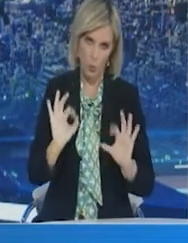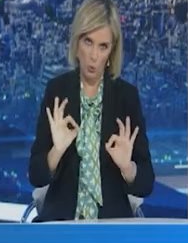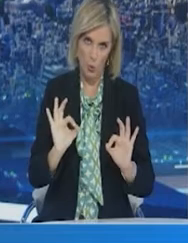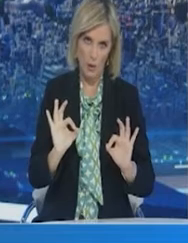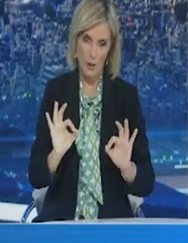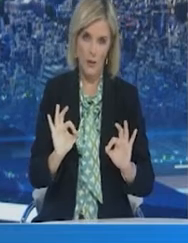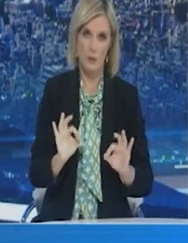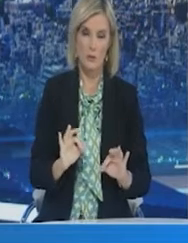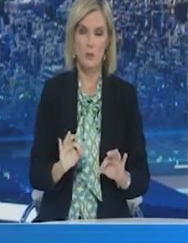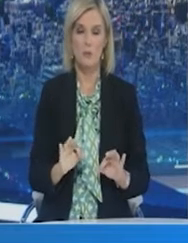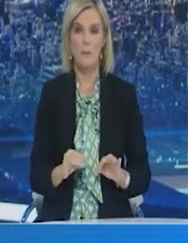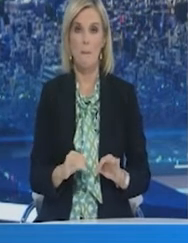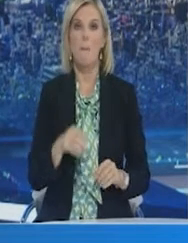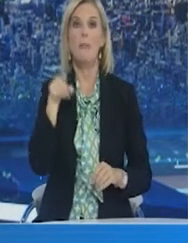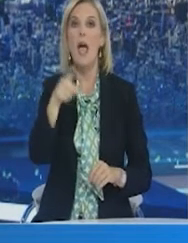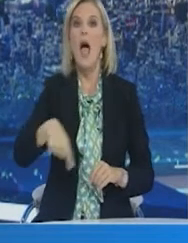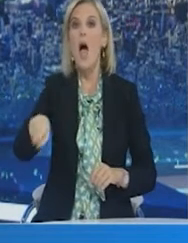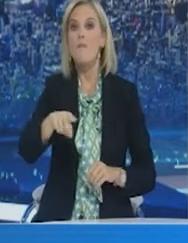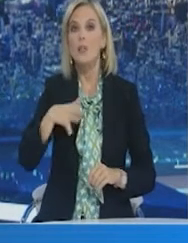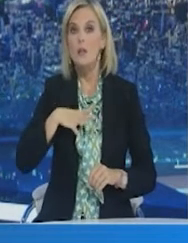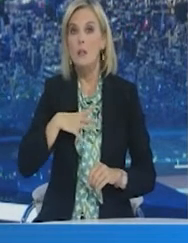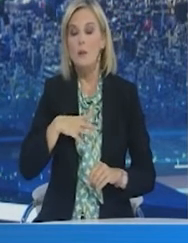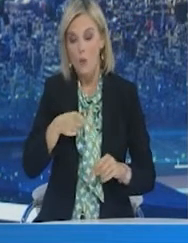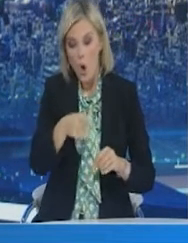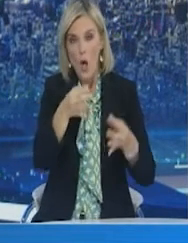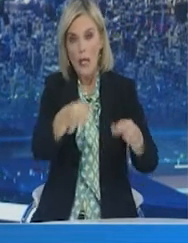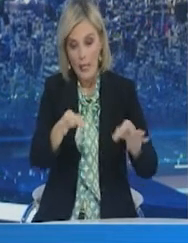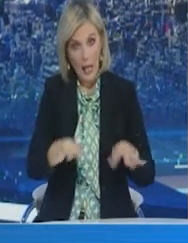θα καλύψει τα κενά τα οποία θα δημιουργηθούν,